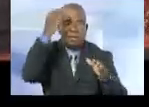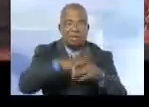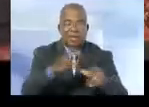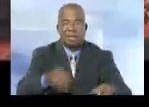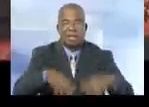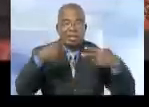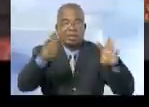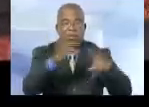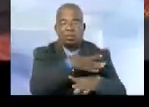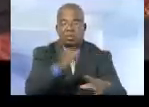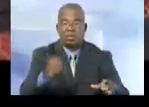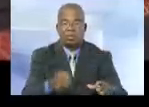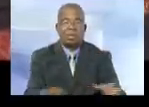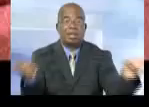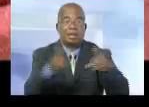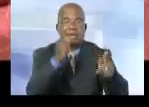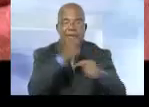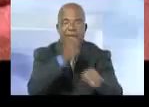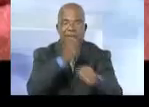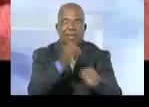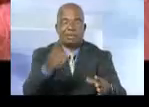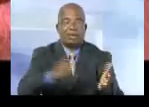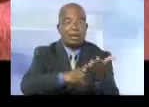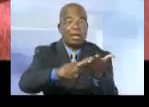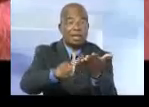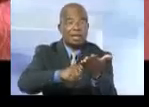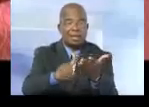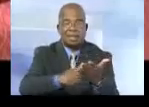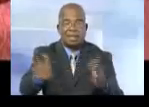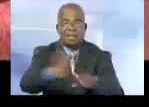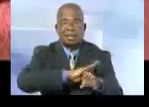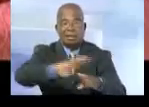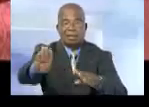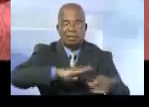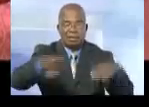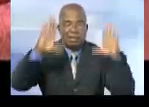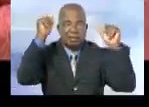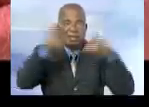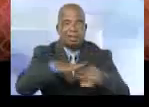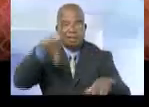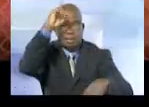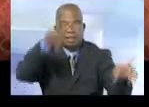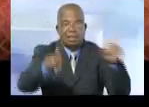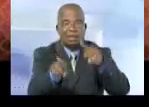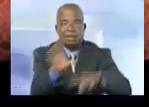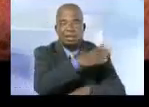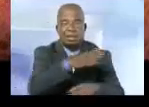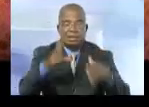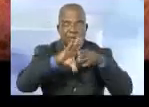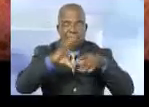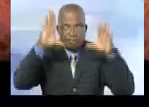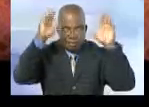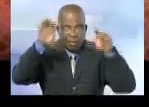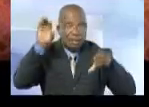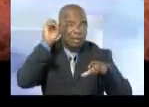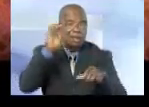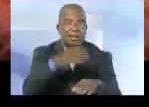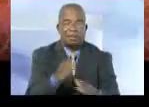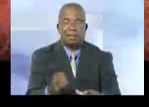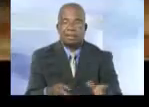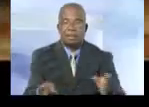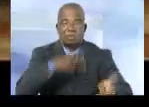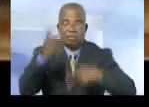et des PME, Jean-Louis Billon, et des Affaires présidentielles, Ibrahim Ouattara, qu'accompagnaient les responsables du conseil de gestion du